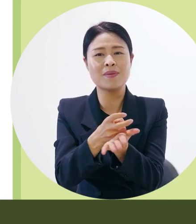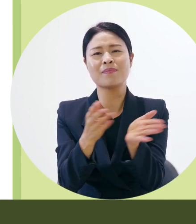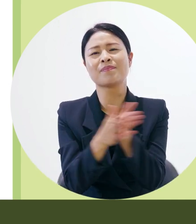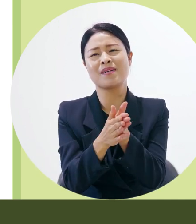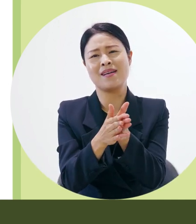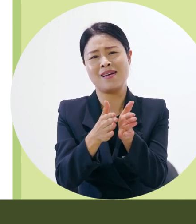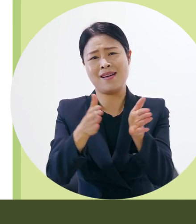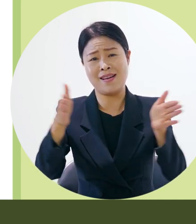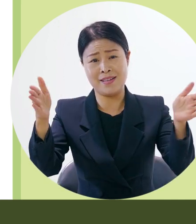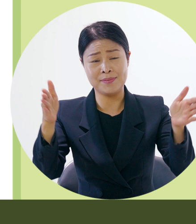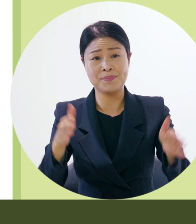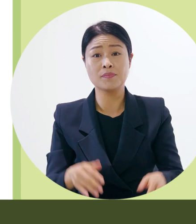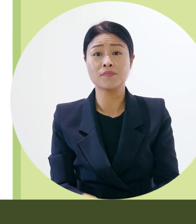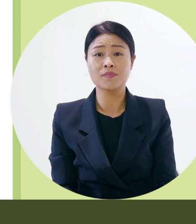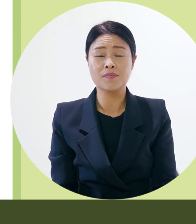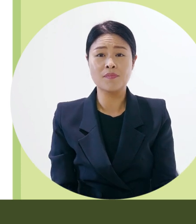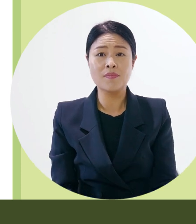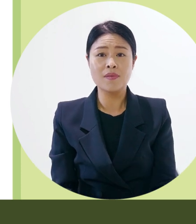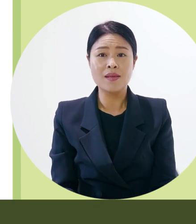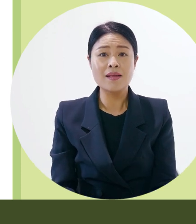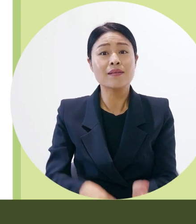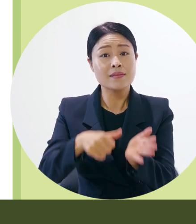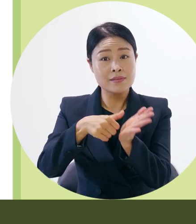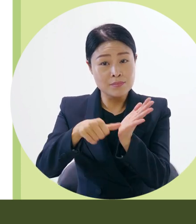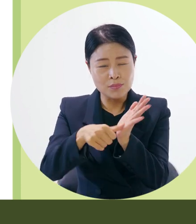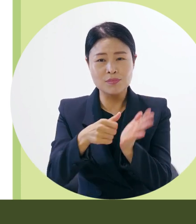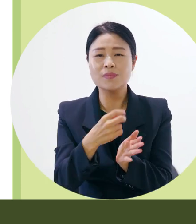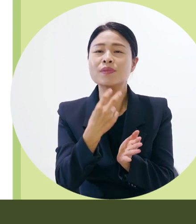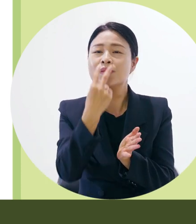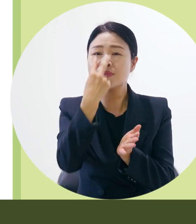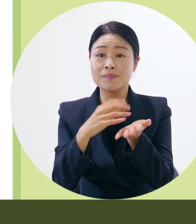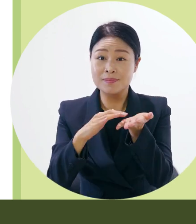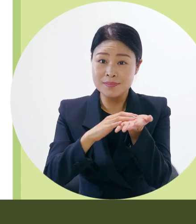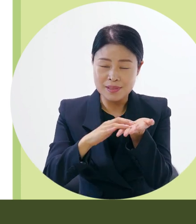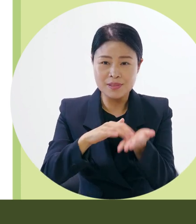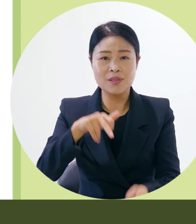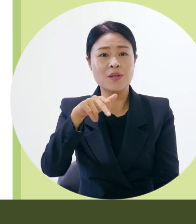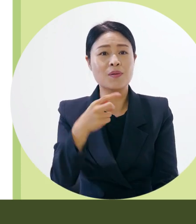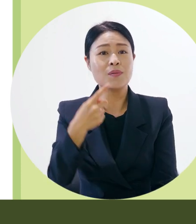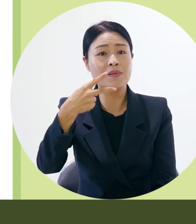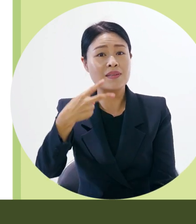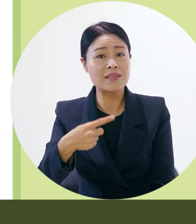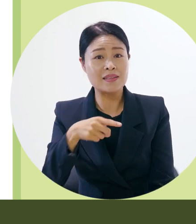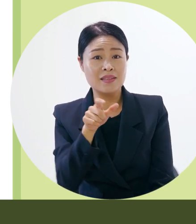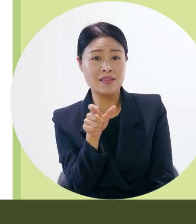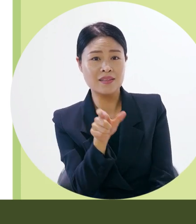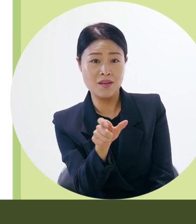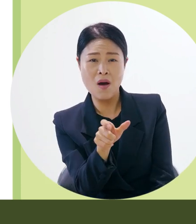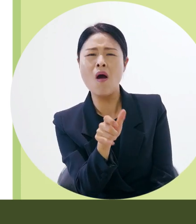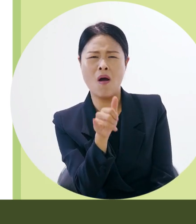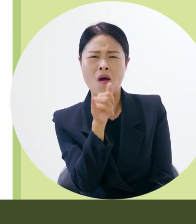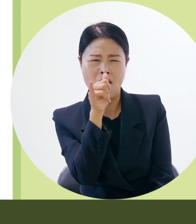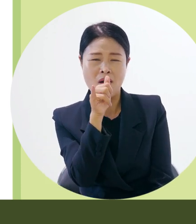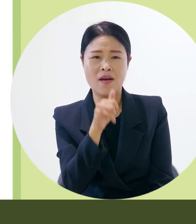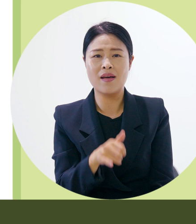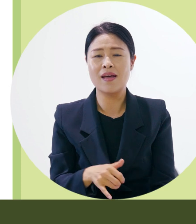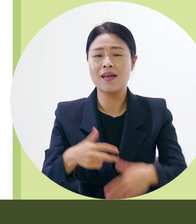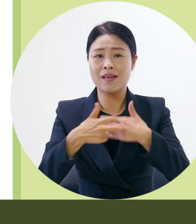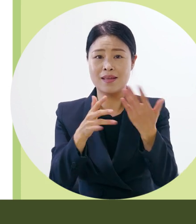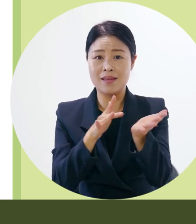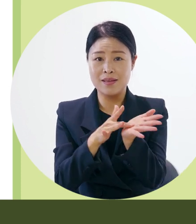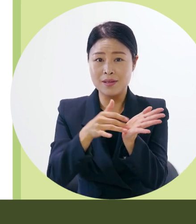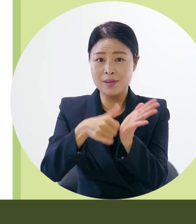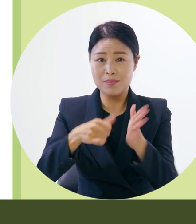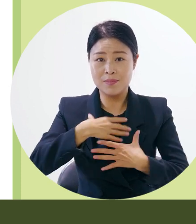개정안 시행에 따라 제품에 점자 및 코드가 표시되며 의약품 안전나라에서 제품의